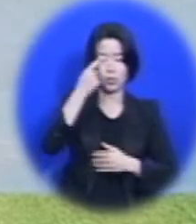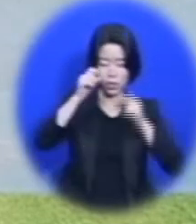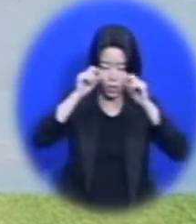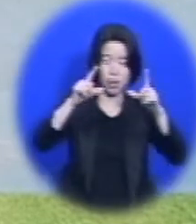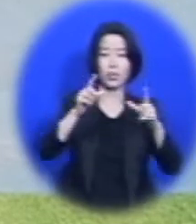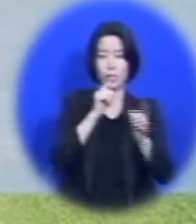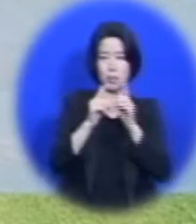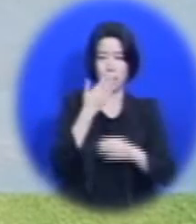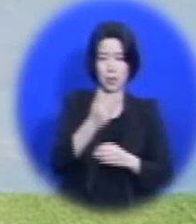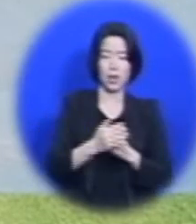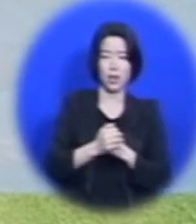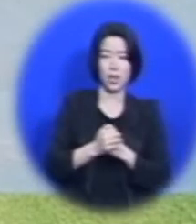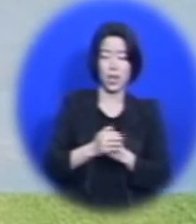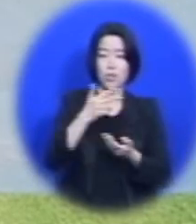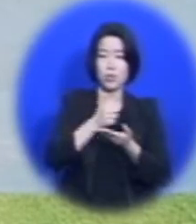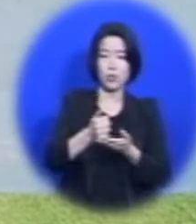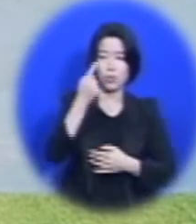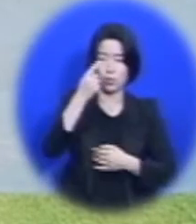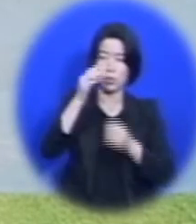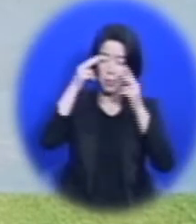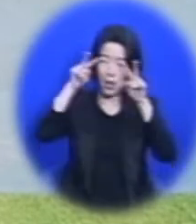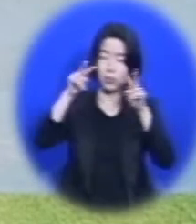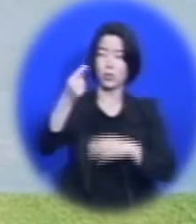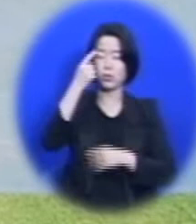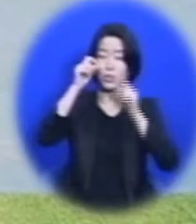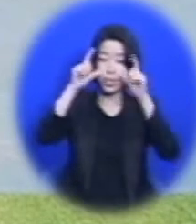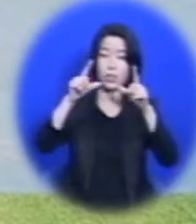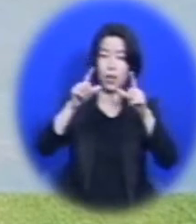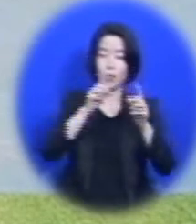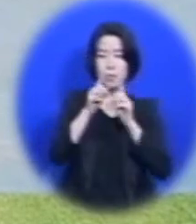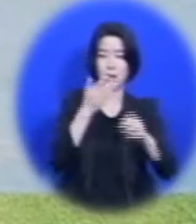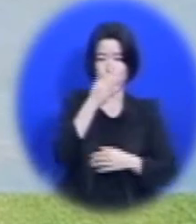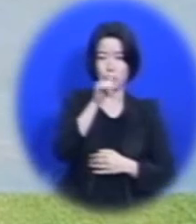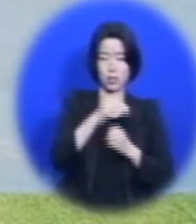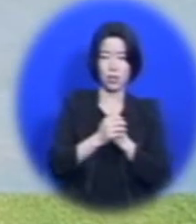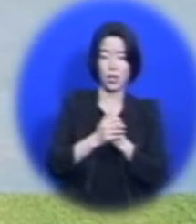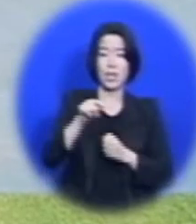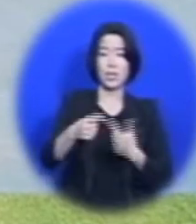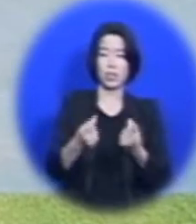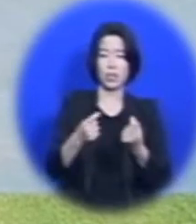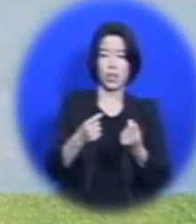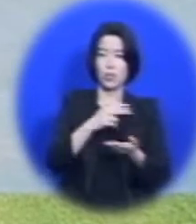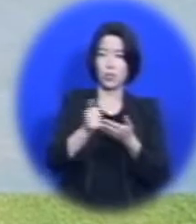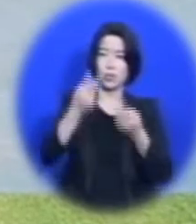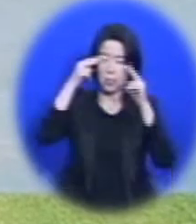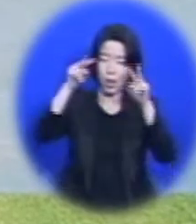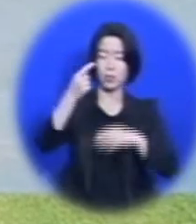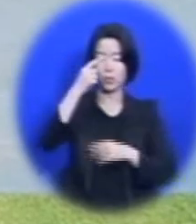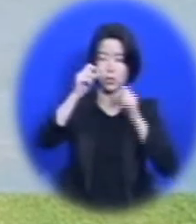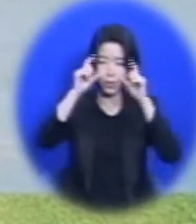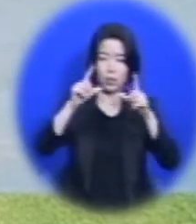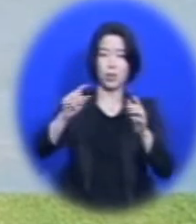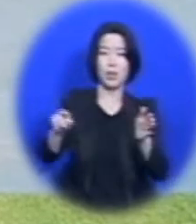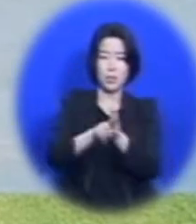것입니다. 주님을 바라보는 눈이 뜨였다고 하는 거예요. 이렇게 주님을 바라보는 눈이 열리고 믿어지는